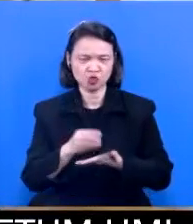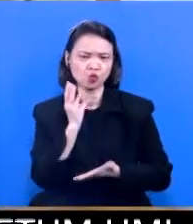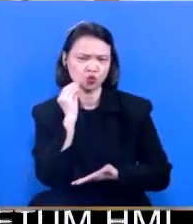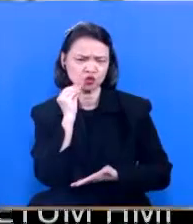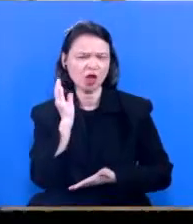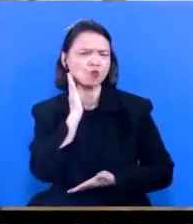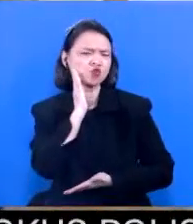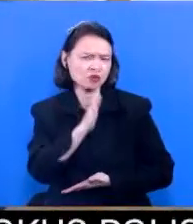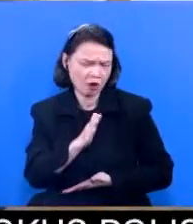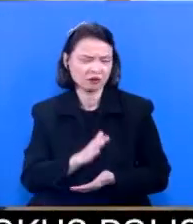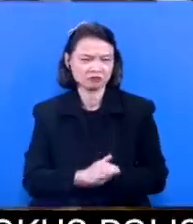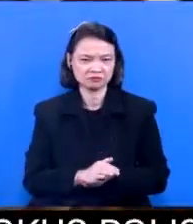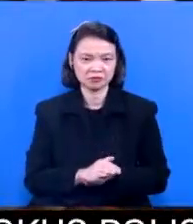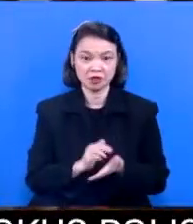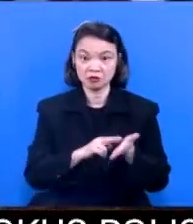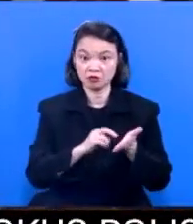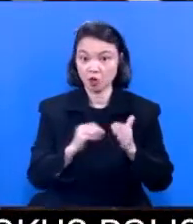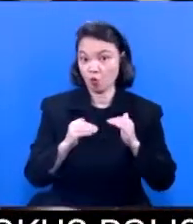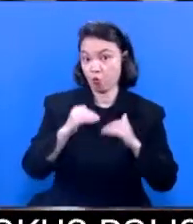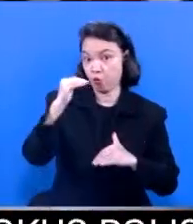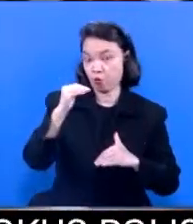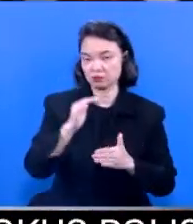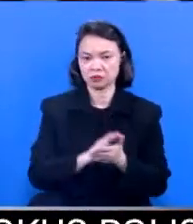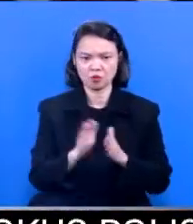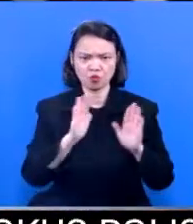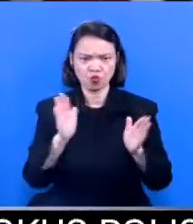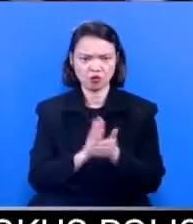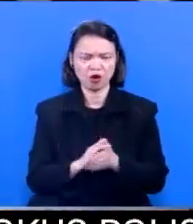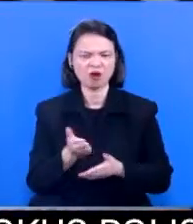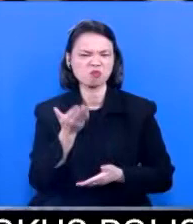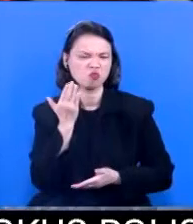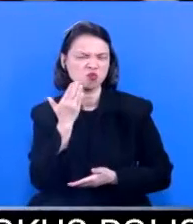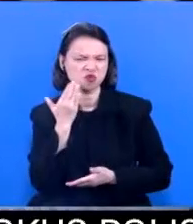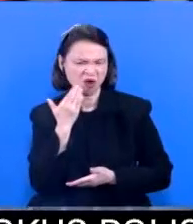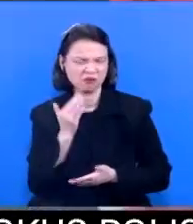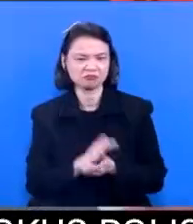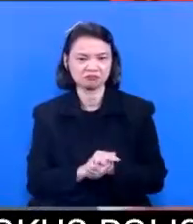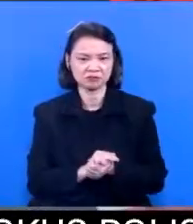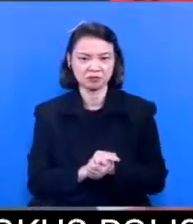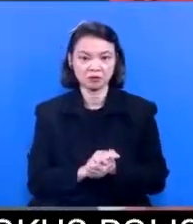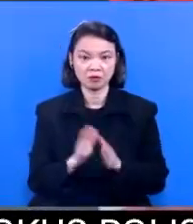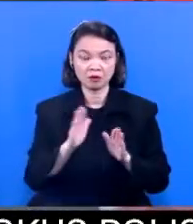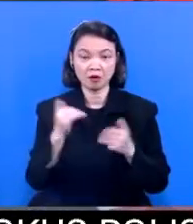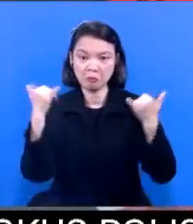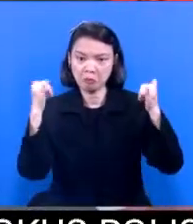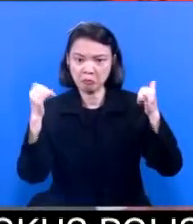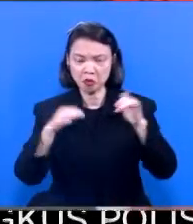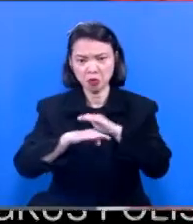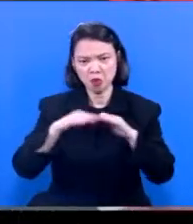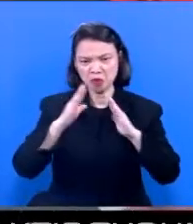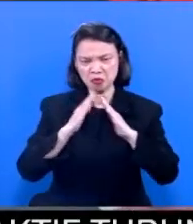masih muda, dengan nilai di atas rata-rata bukanlah hal mudah. Bahkan Rizky nyaris tidak pernah keluar rumah untuk